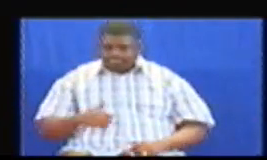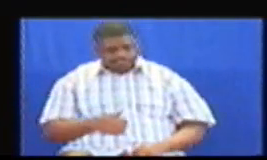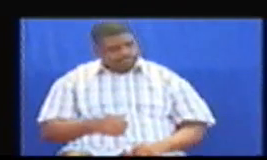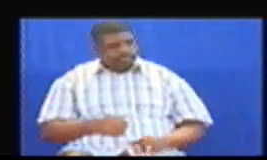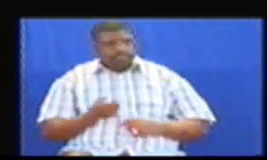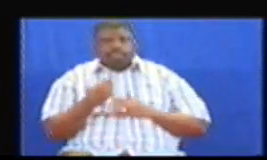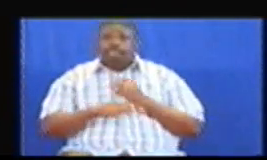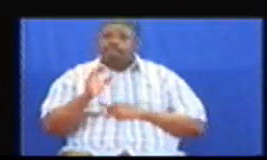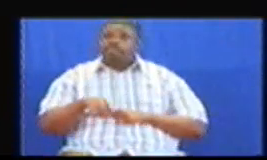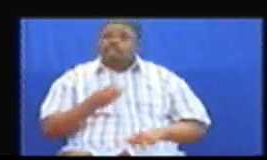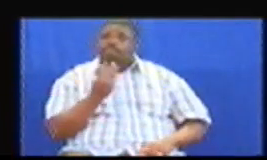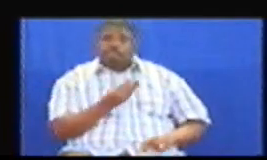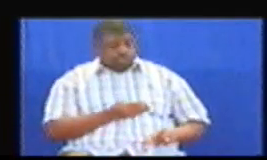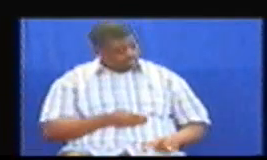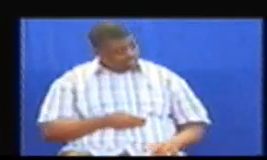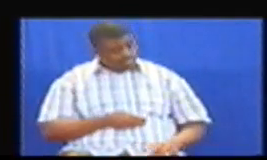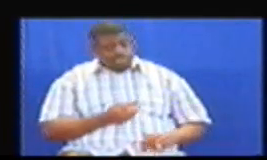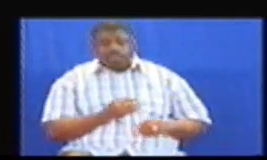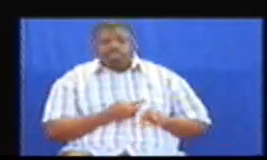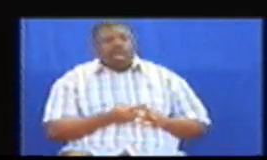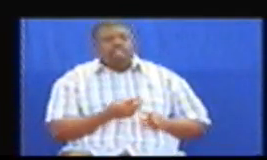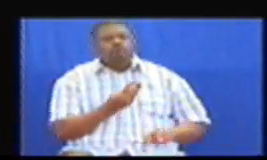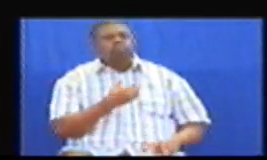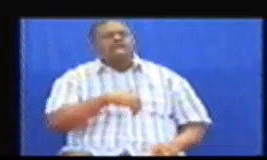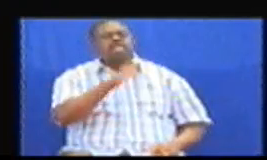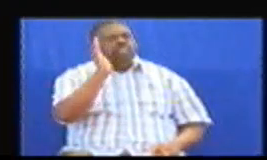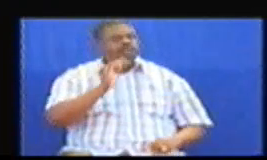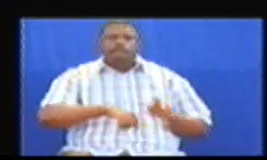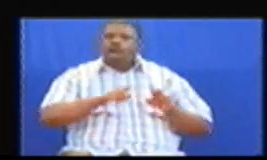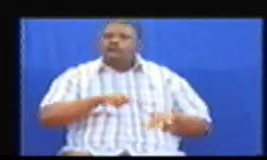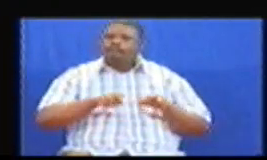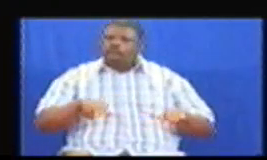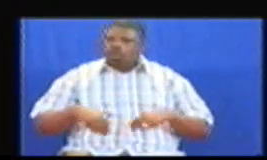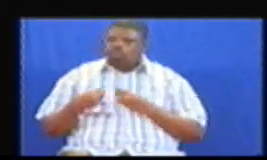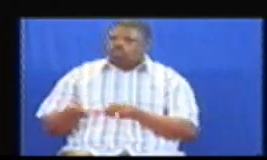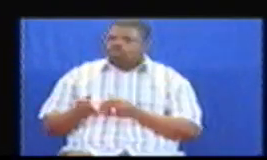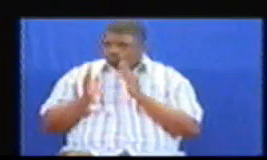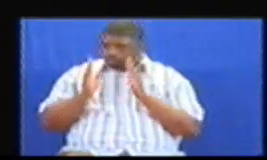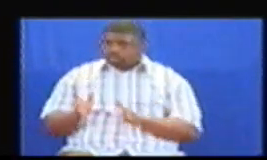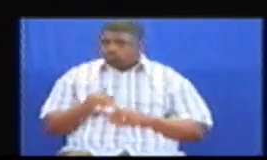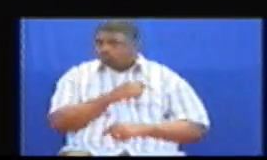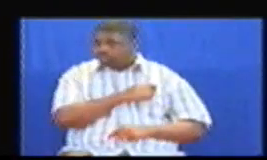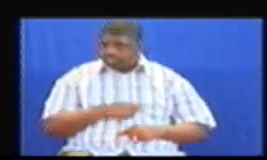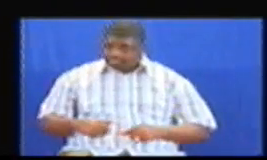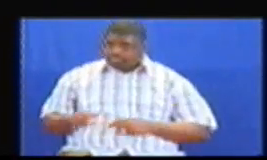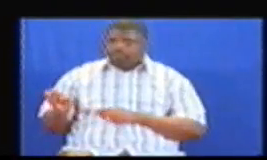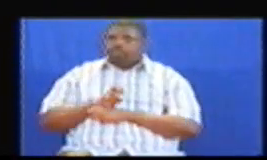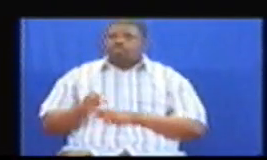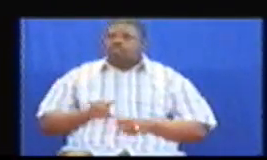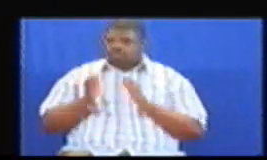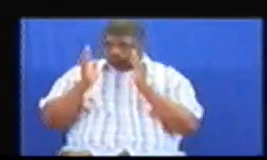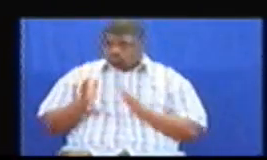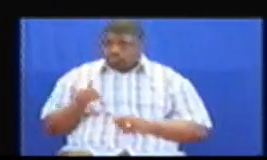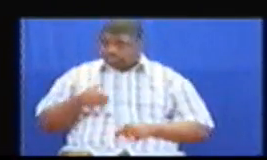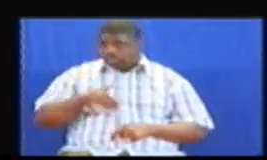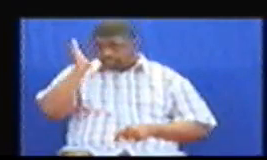ndani ya miaka 4 na kidogo. Naamini kabisa tukimpa Mheshimiwa Rais ambaye ndio msimamizi mkuu wa serikali na wizara zote